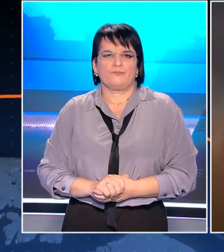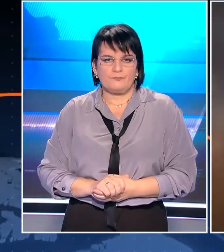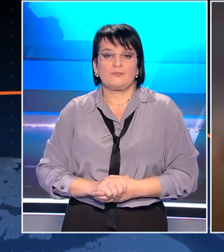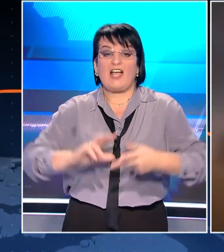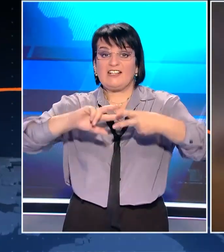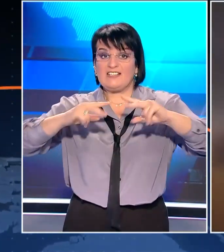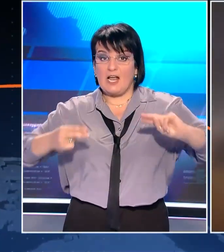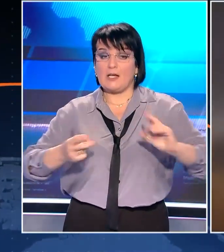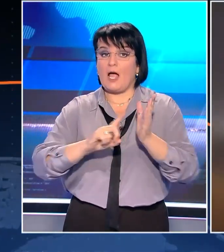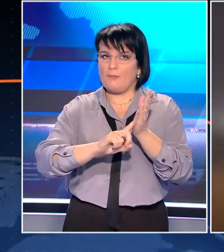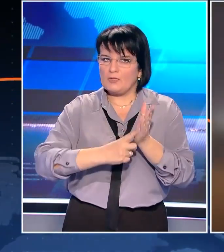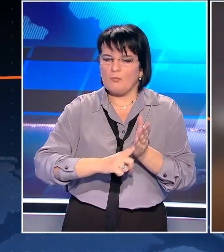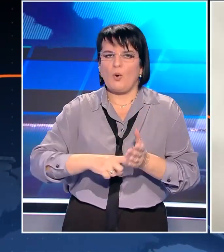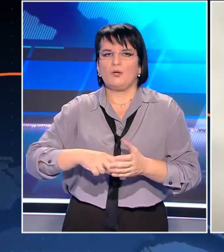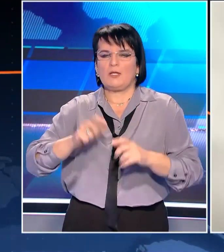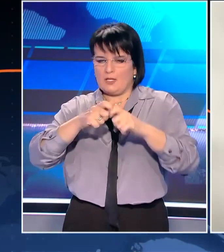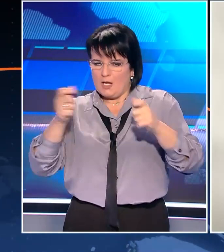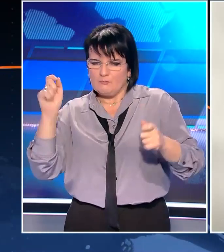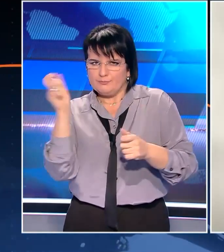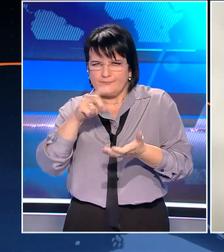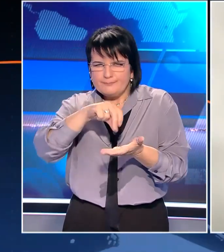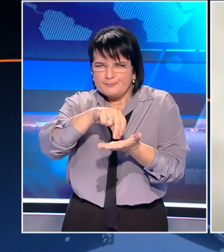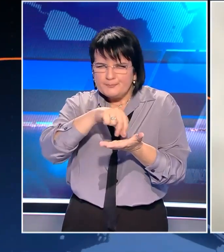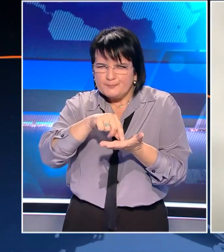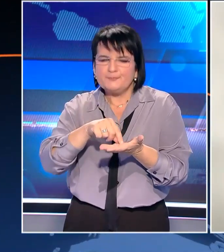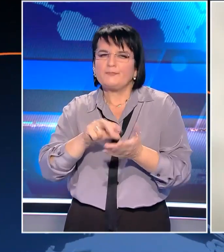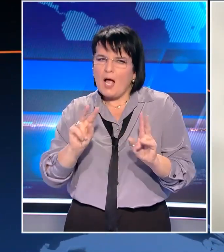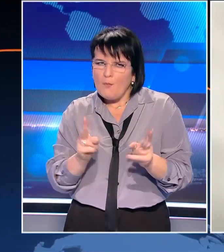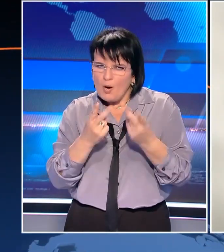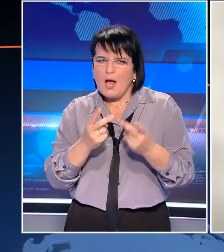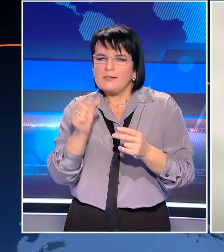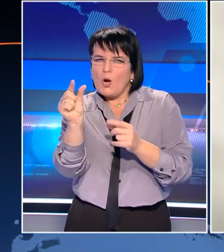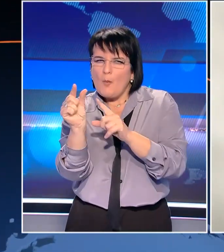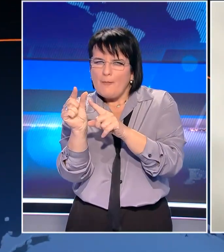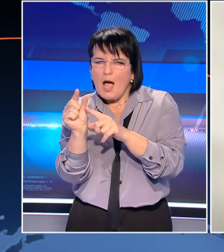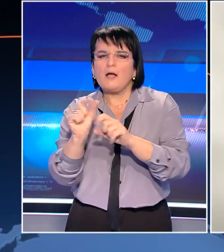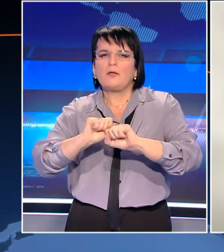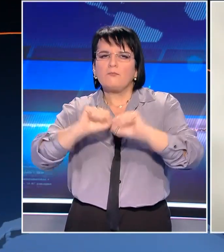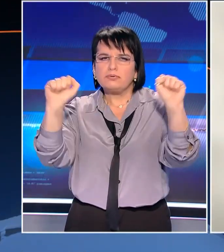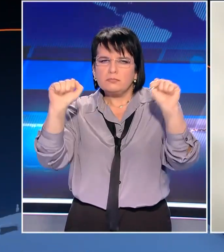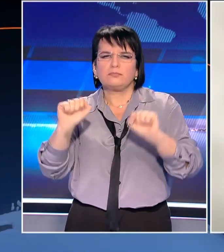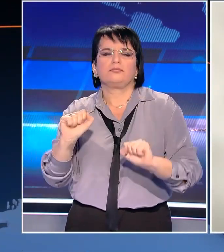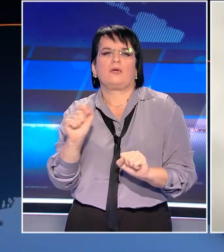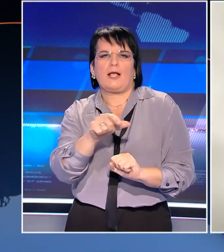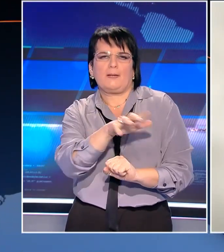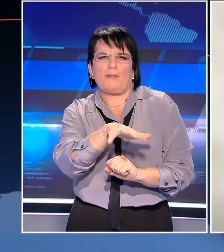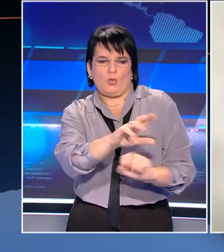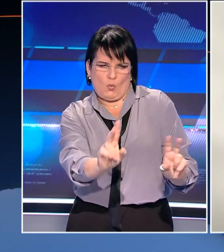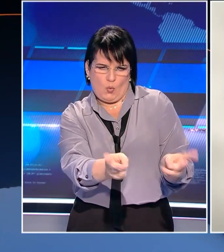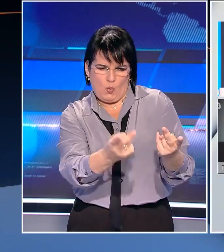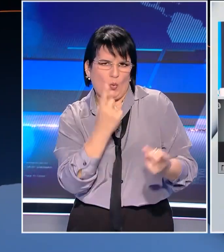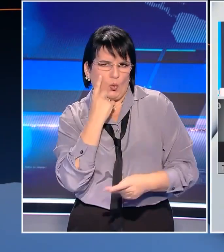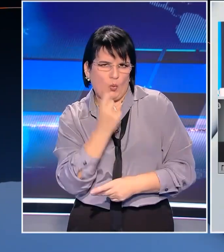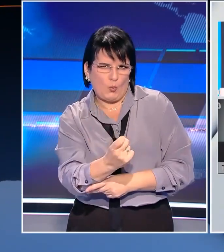DNA, αποτυπώματα και ίχνη πυρίτιδας του 16χρονου ταυτοποιήθηκαν με ένα κομμάτι φωτοβολίδας που βρέθηκε στο σημείο της επίθεσης κατά των